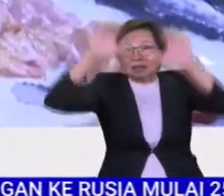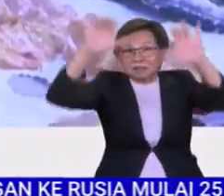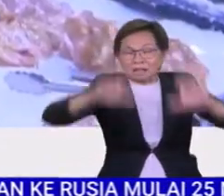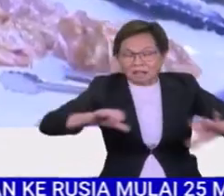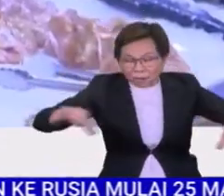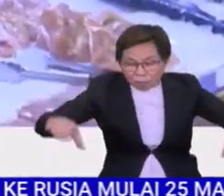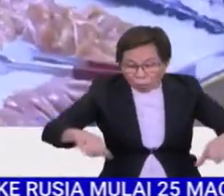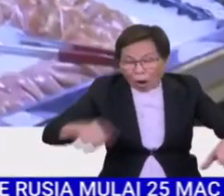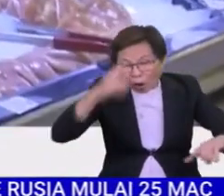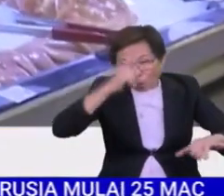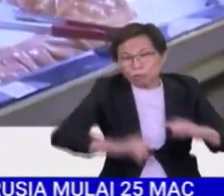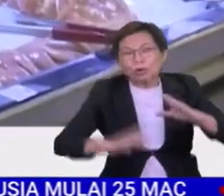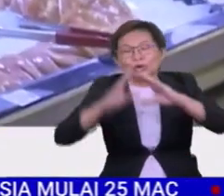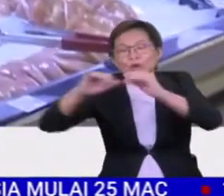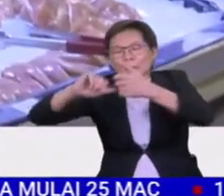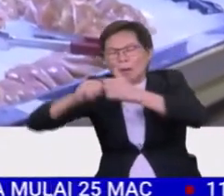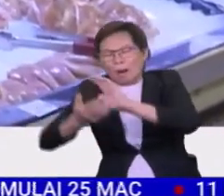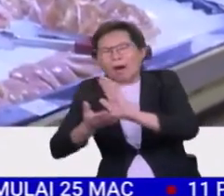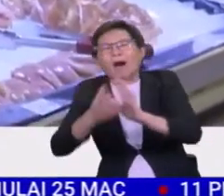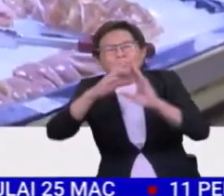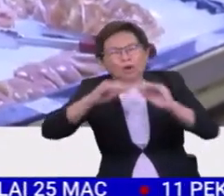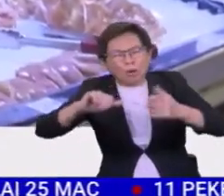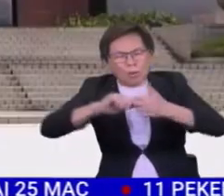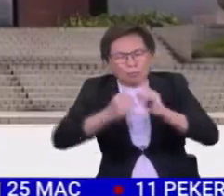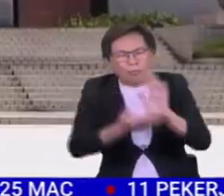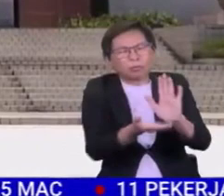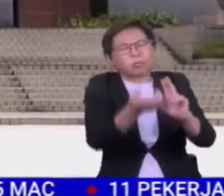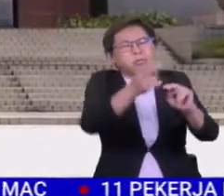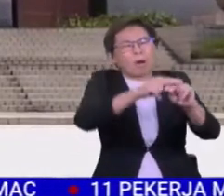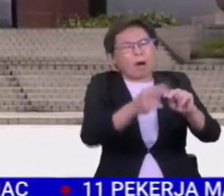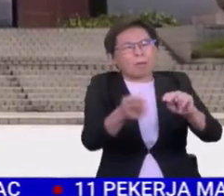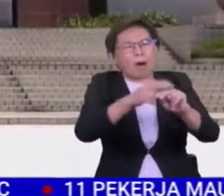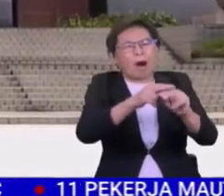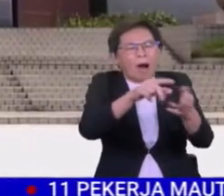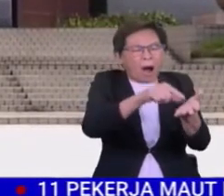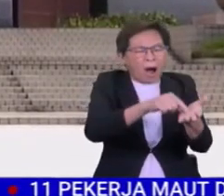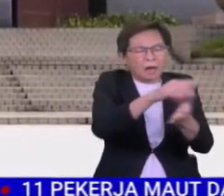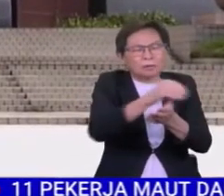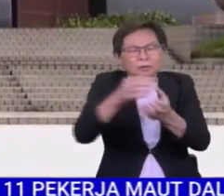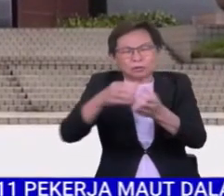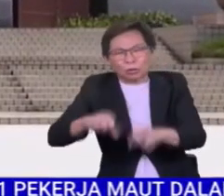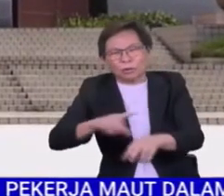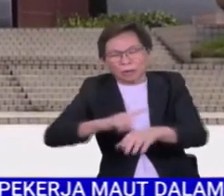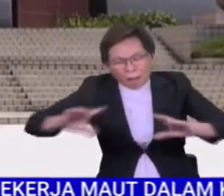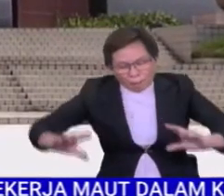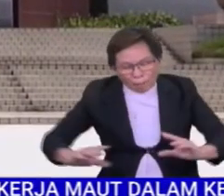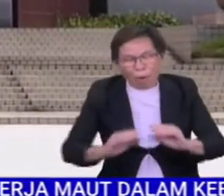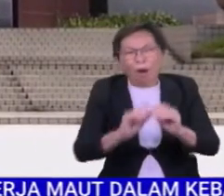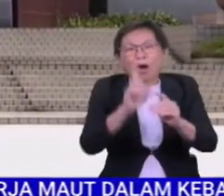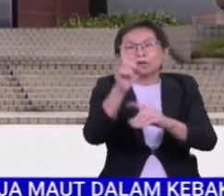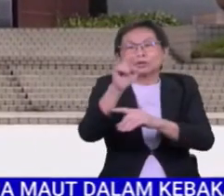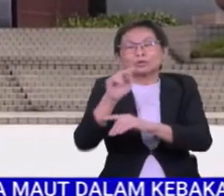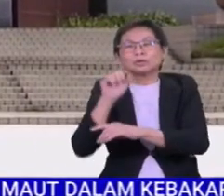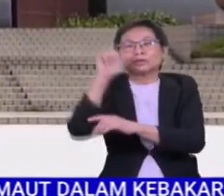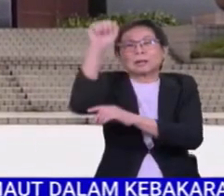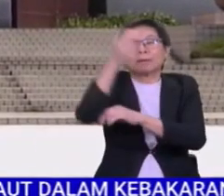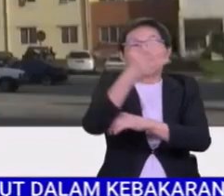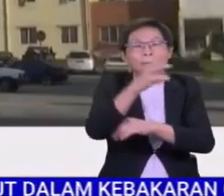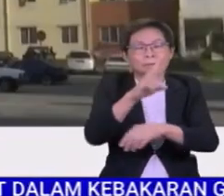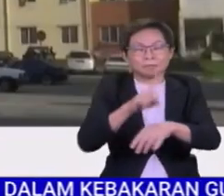diambil untuk menangani kenaikan harga ayam dan telur dalam persidangan dewan undangan negeri Sabah ke-16 di Kota